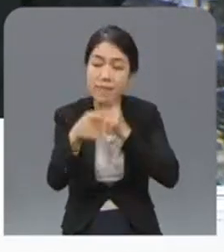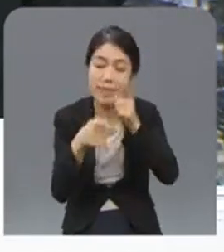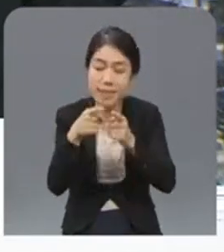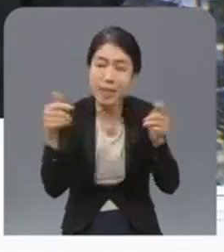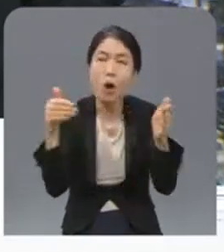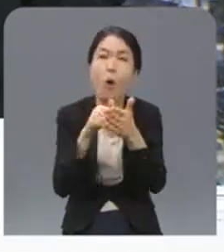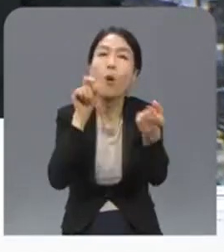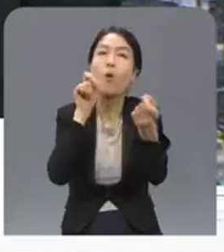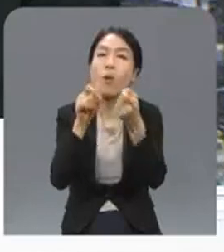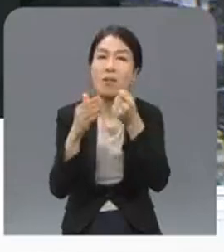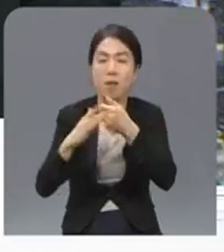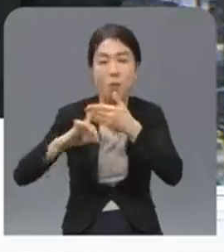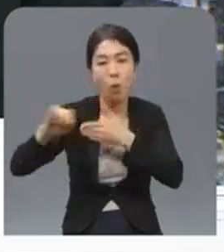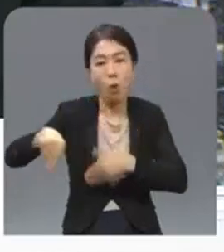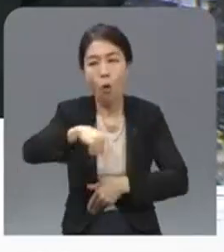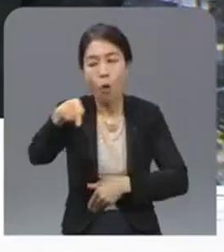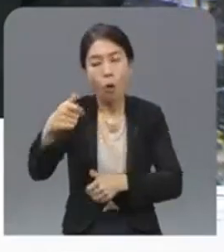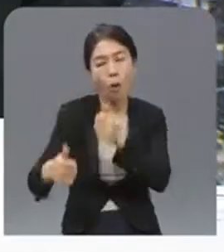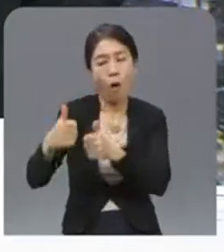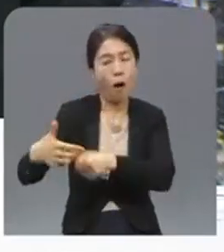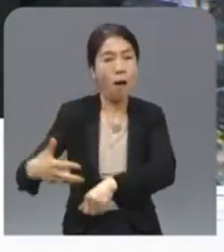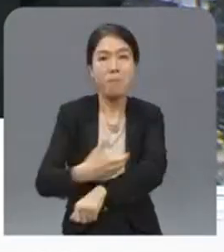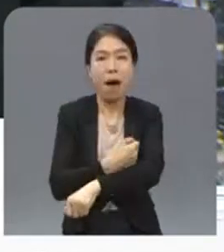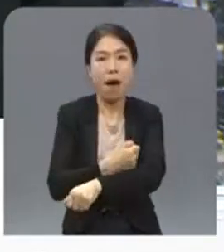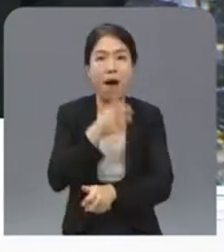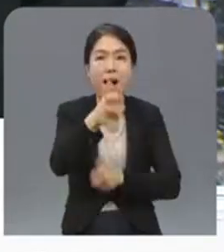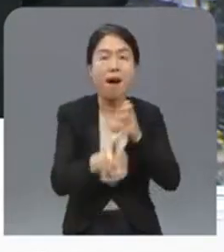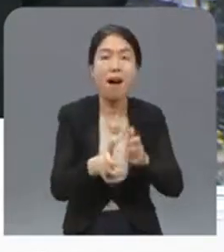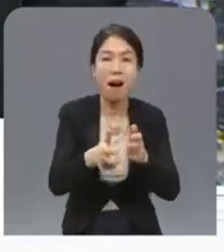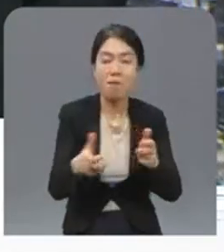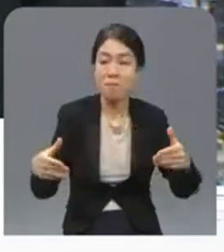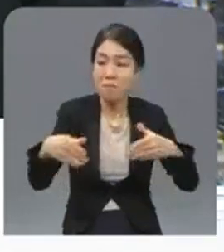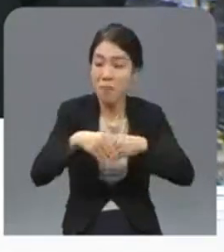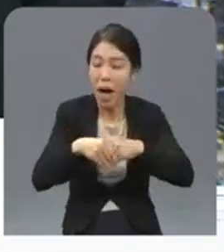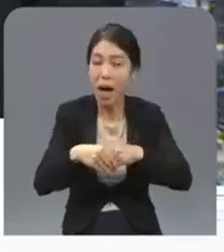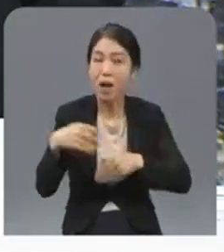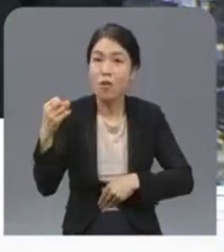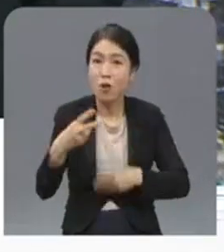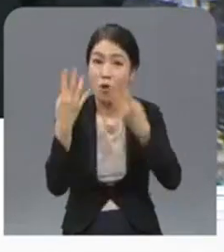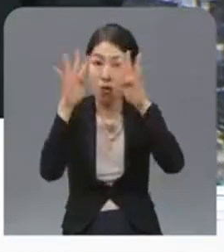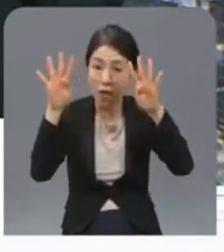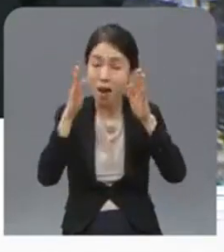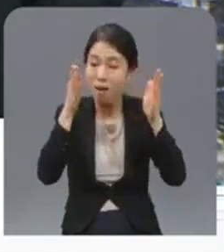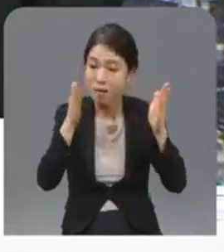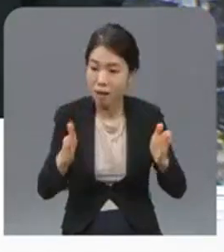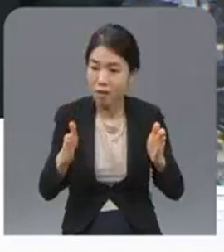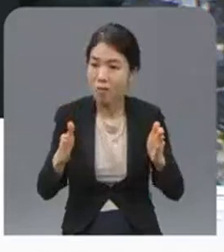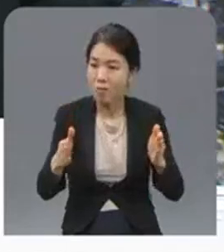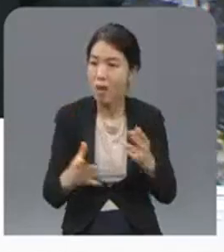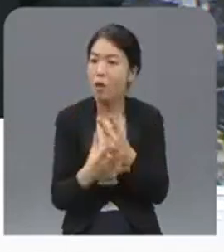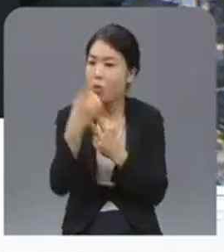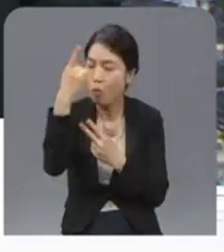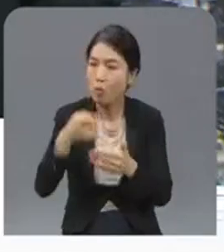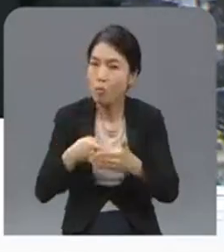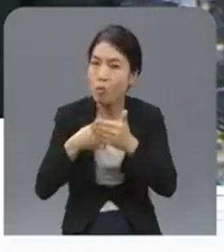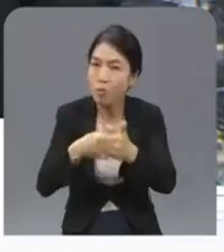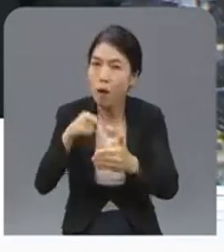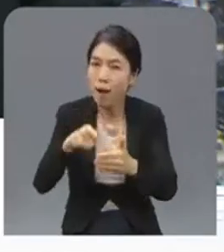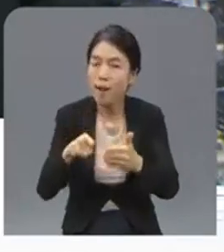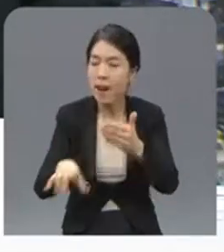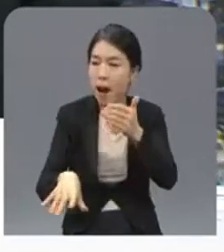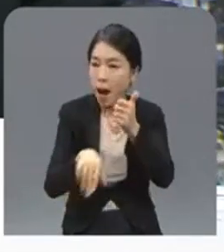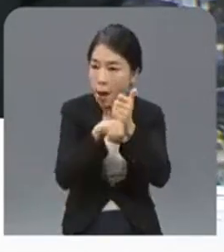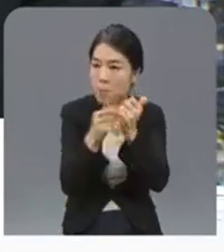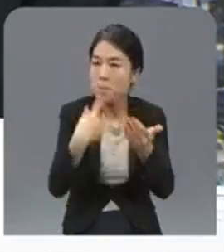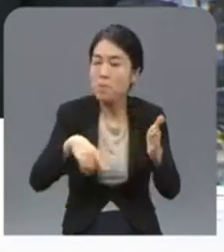대학들의 경쟁이 치열합니다. 산업체와의 협력은 물론이고 대학 간의 통합을 추진하는 등 글로컬 대학이 들기 위한